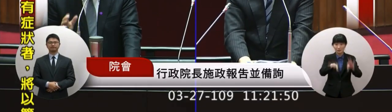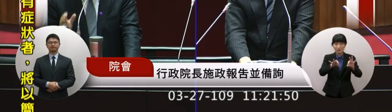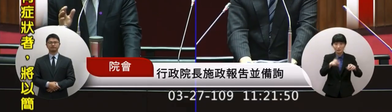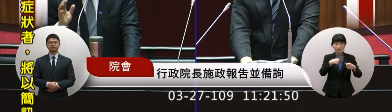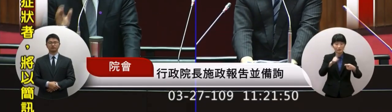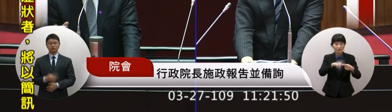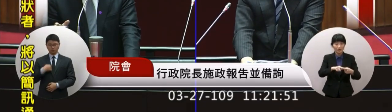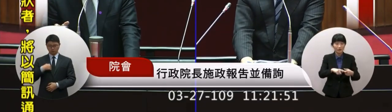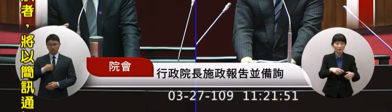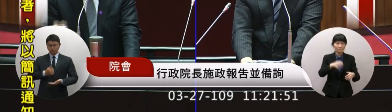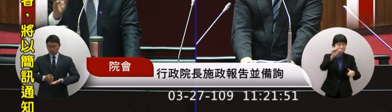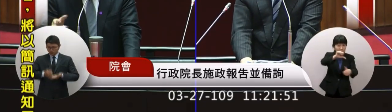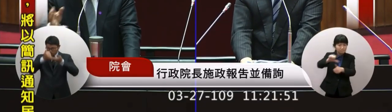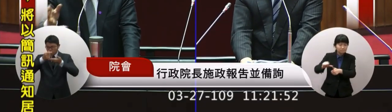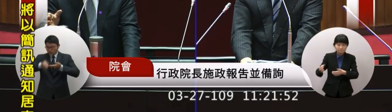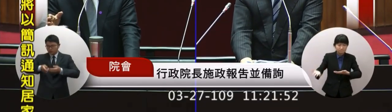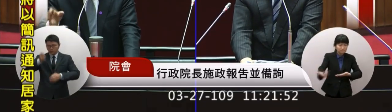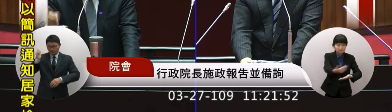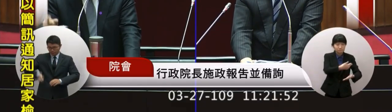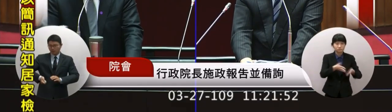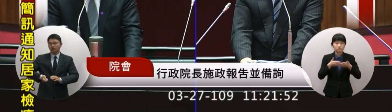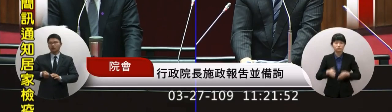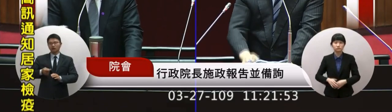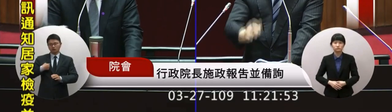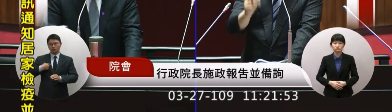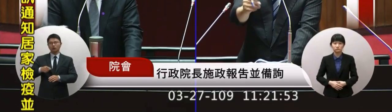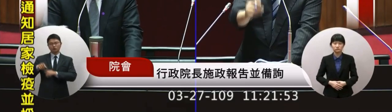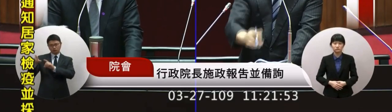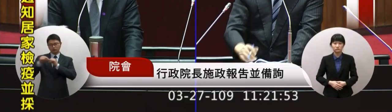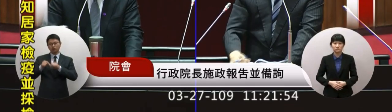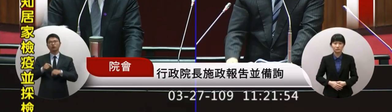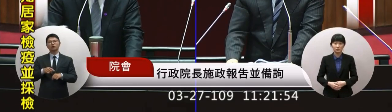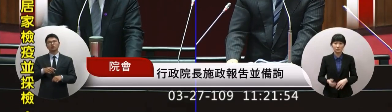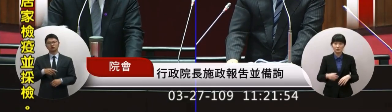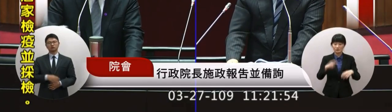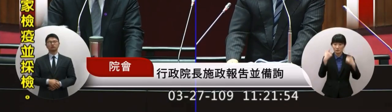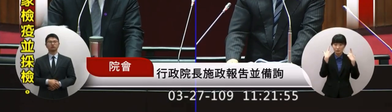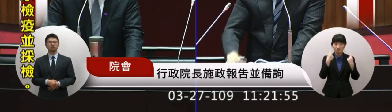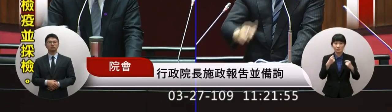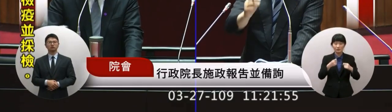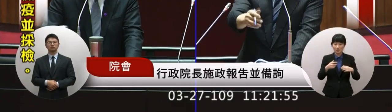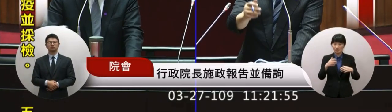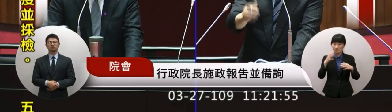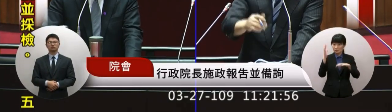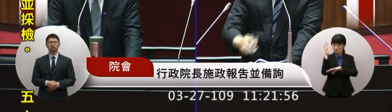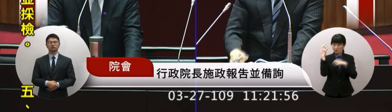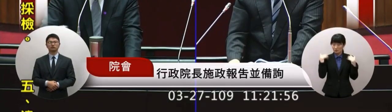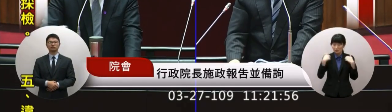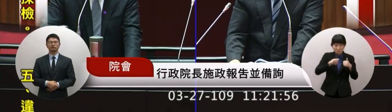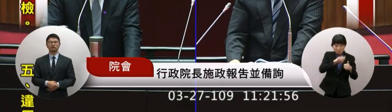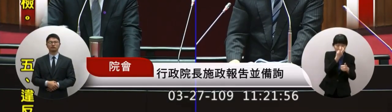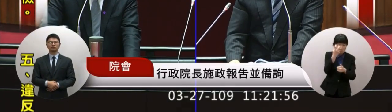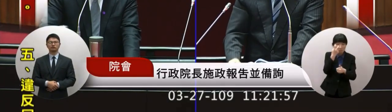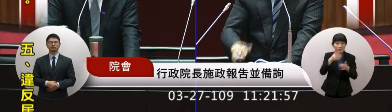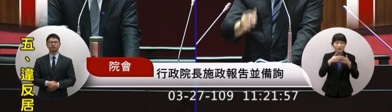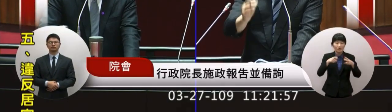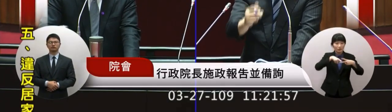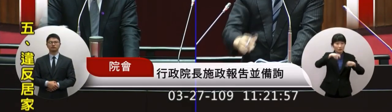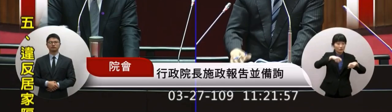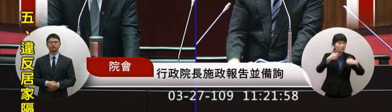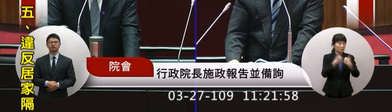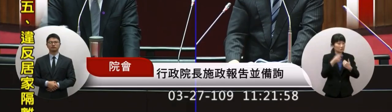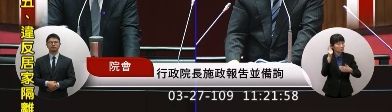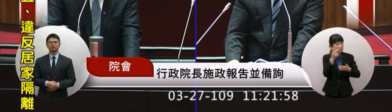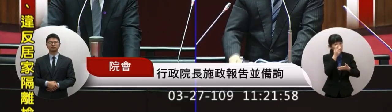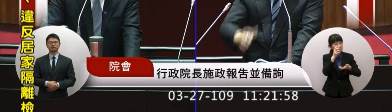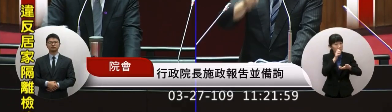我们尊重判决，该怎么做就该怎么做。 因为那个审计部本来就要去追嘛，你要是今天工程会这样判定，审